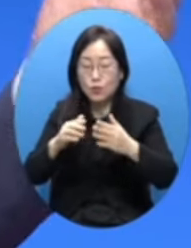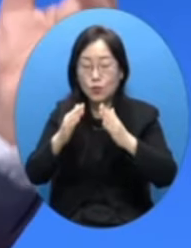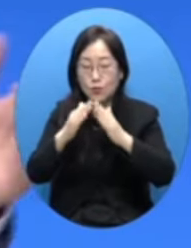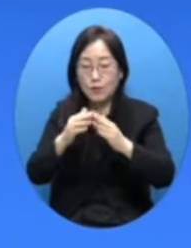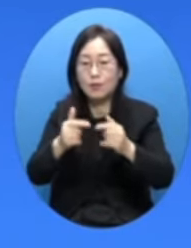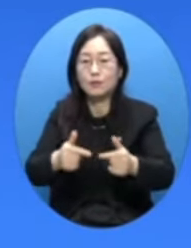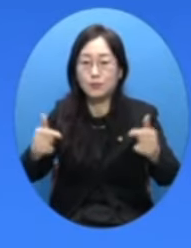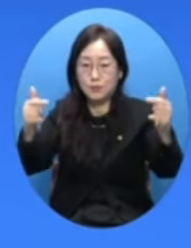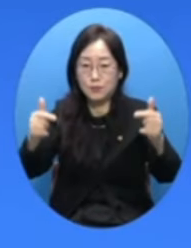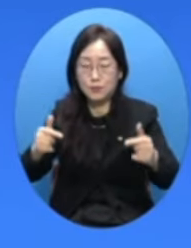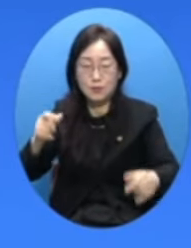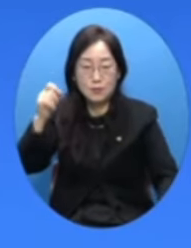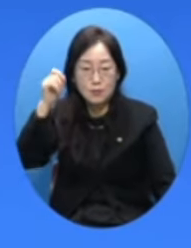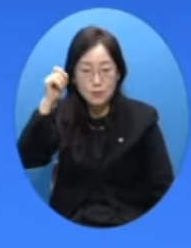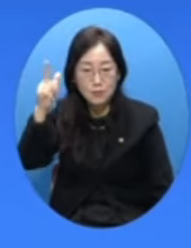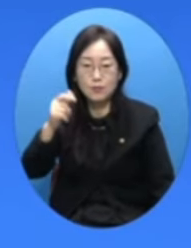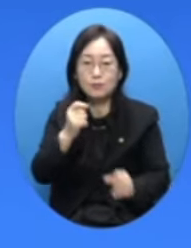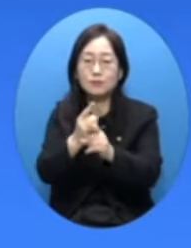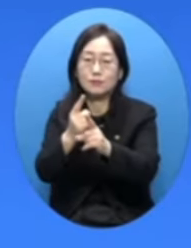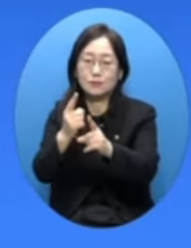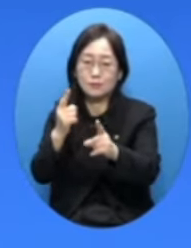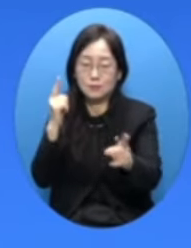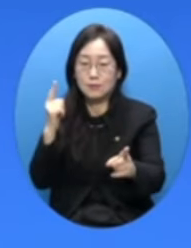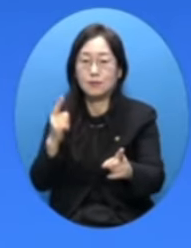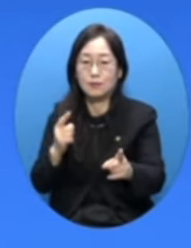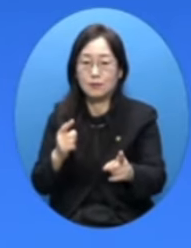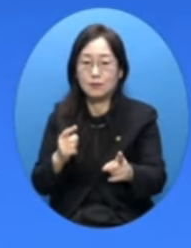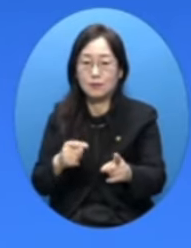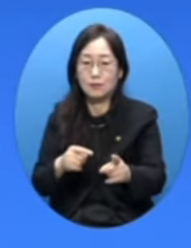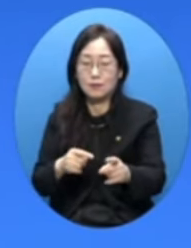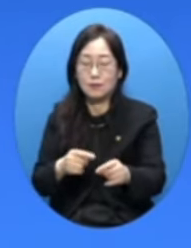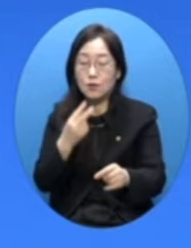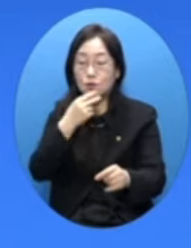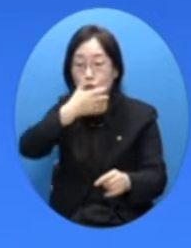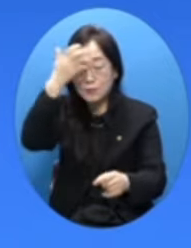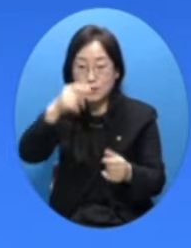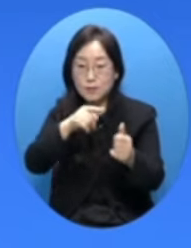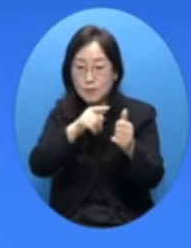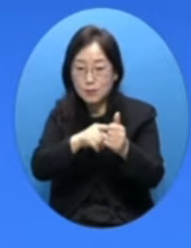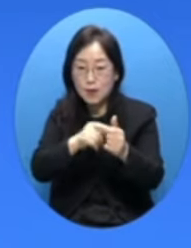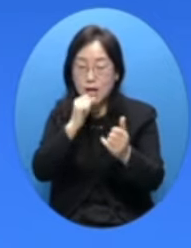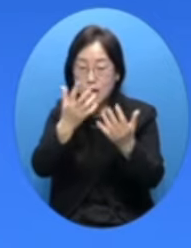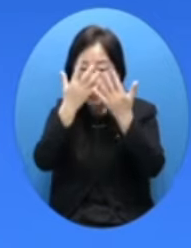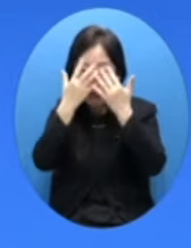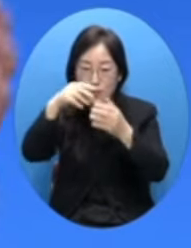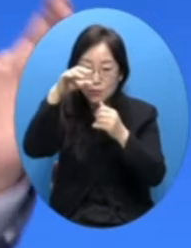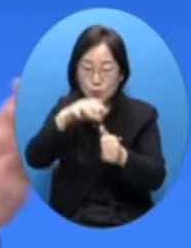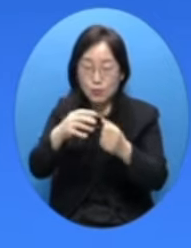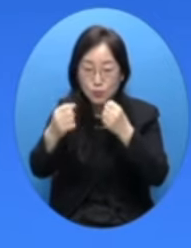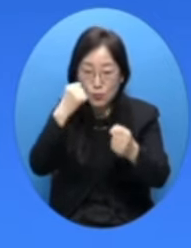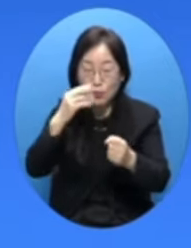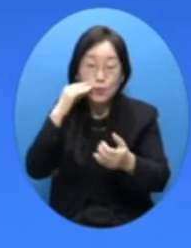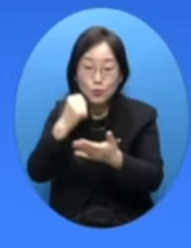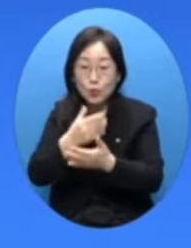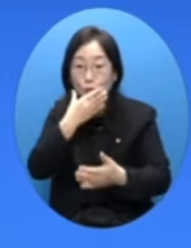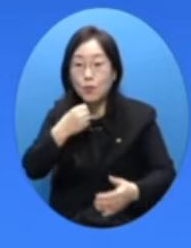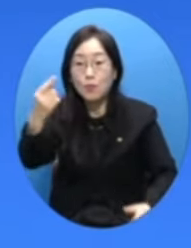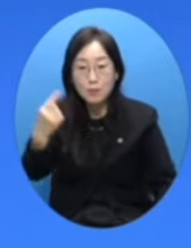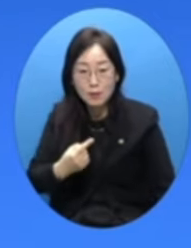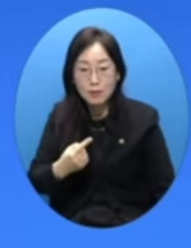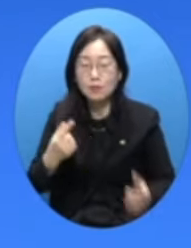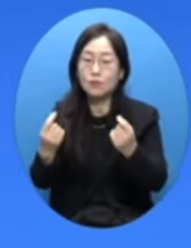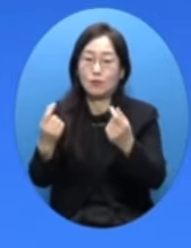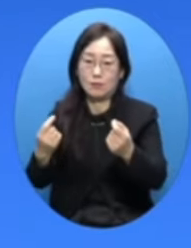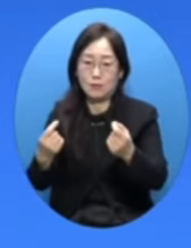위대한 승리자로 요셉이 감옥 안에서 형통의 복을 누린 것처럼 고난 가운데서 그 형통의 은혜